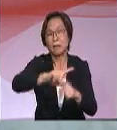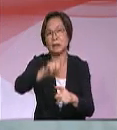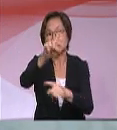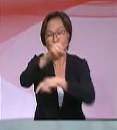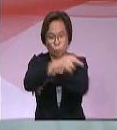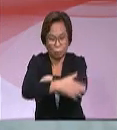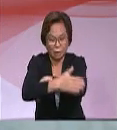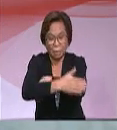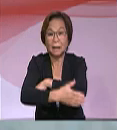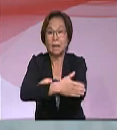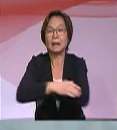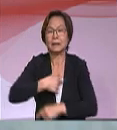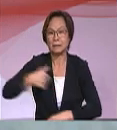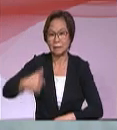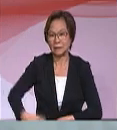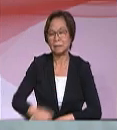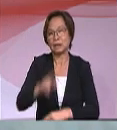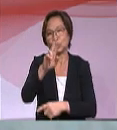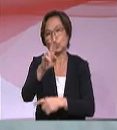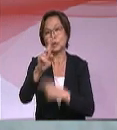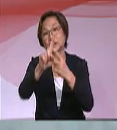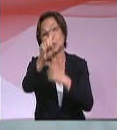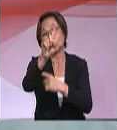negara China, Ukraine dan Oman.